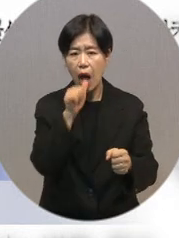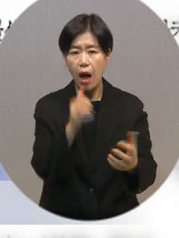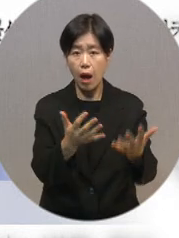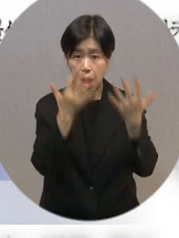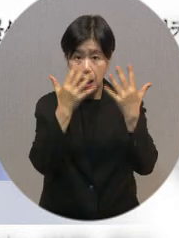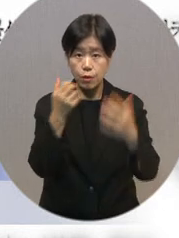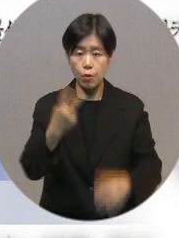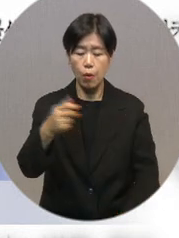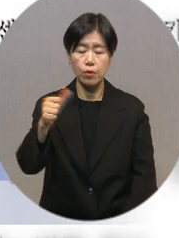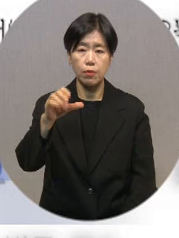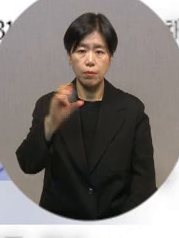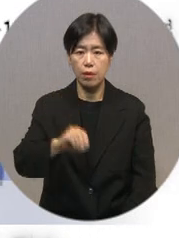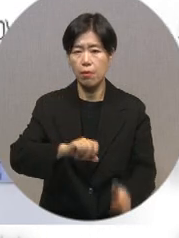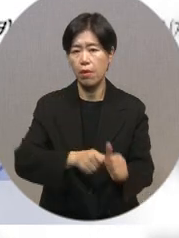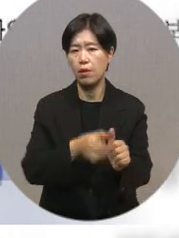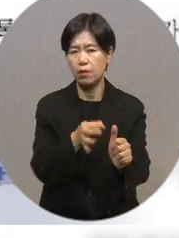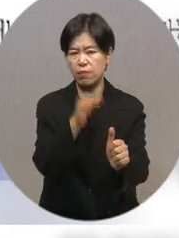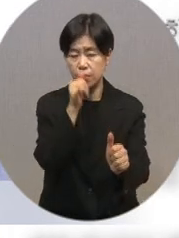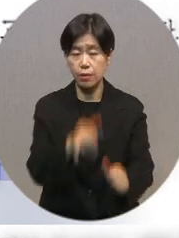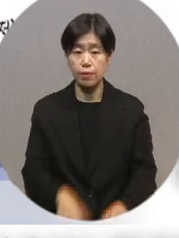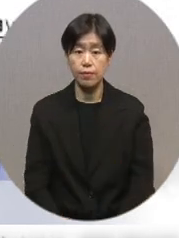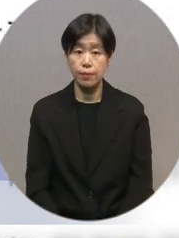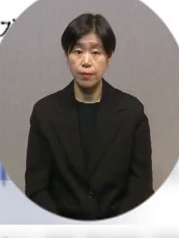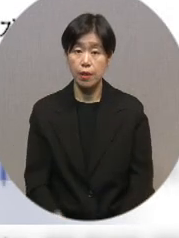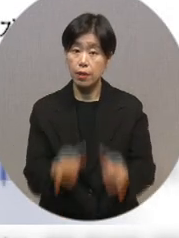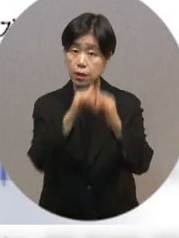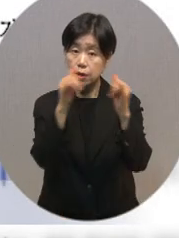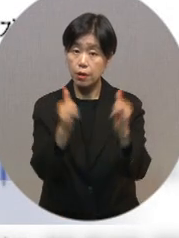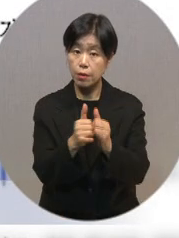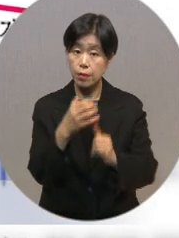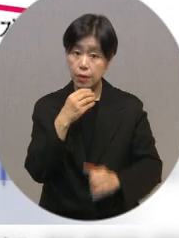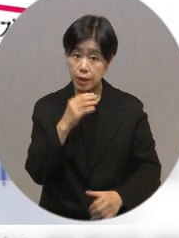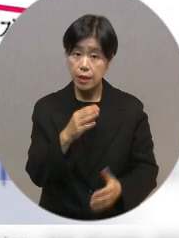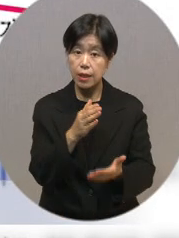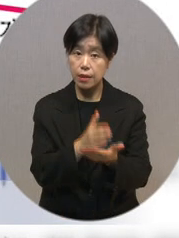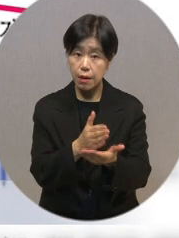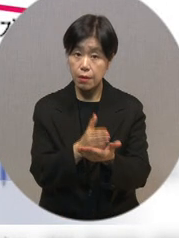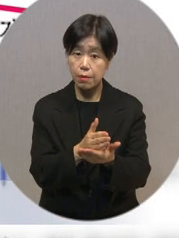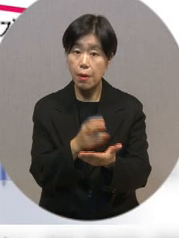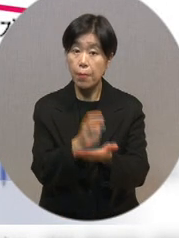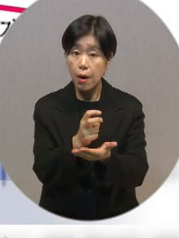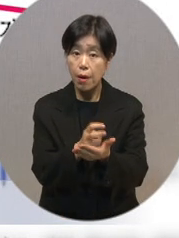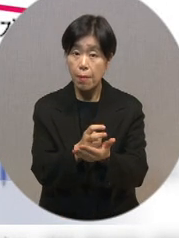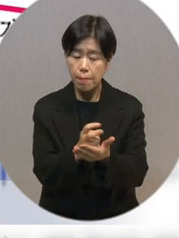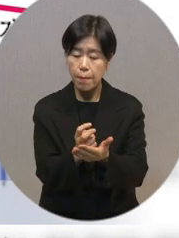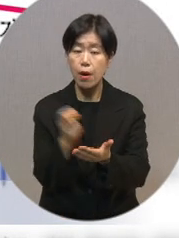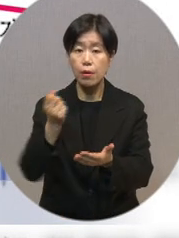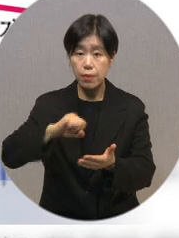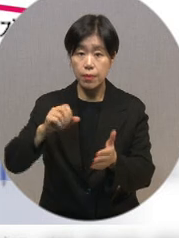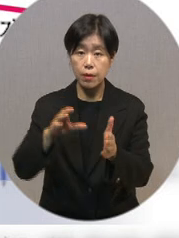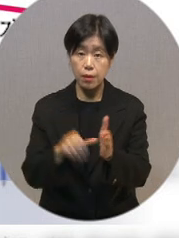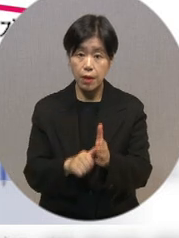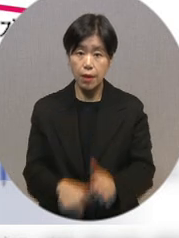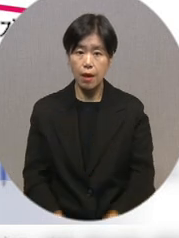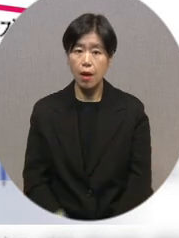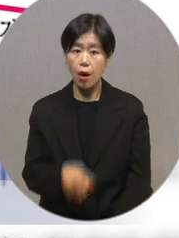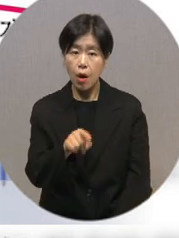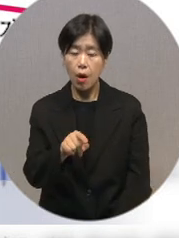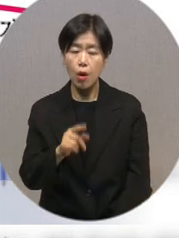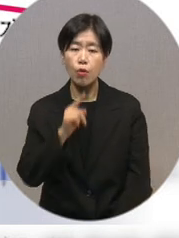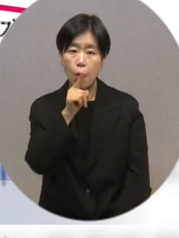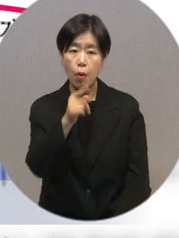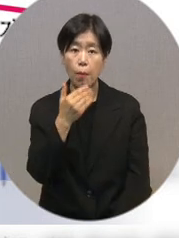벌금에 처해지는 한편 사회복지 사업법 위반 관련 불법 행위는 공익제보 한라인